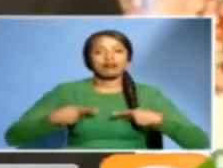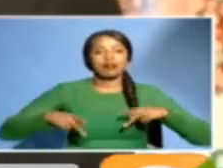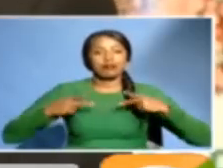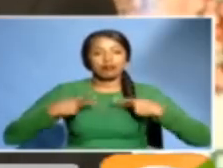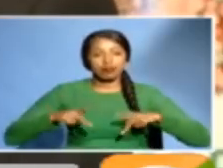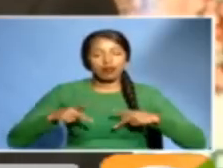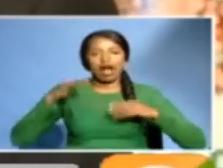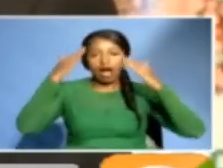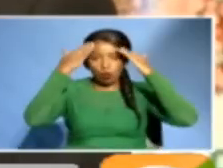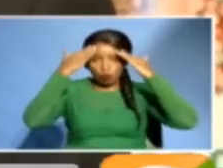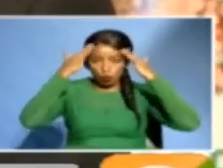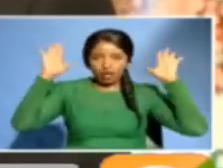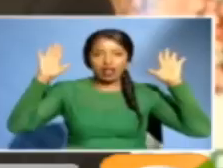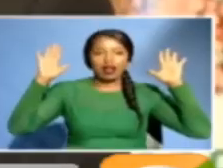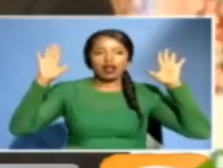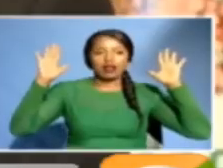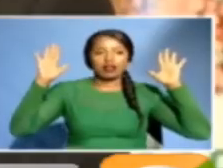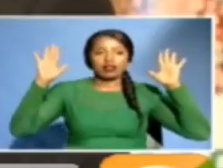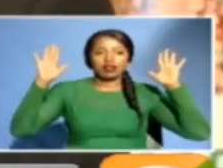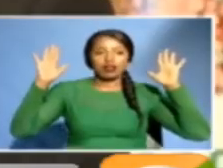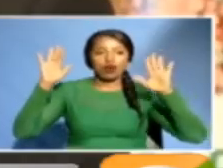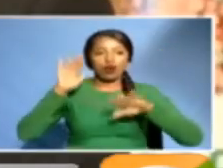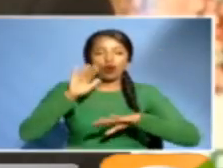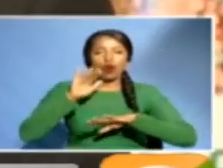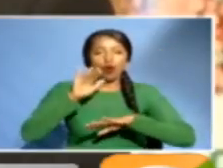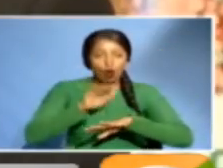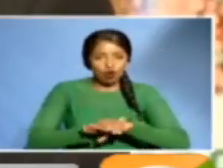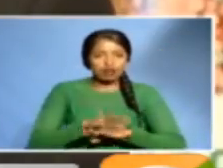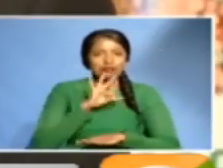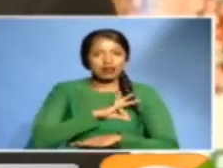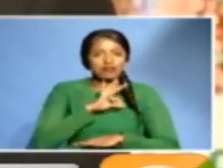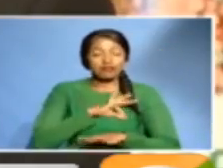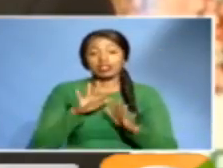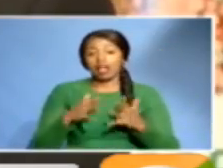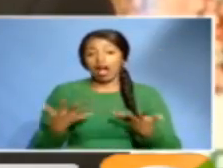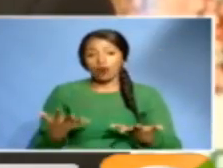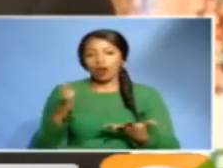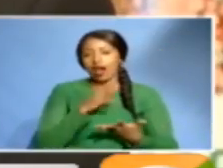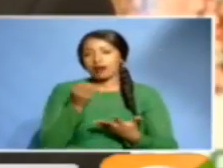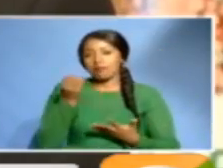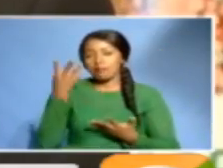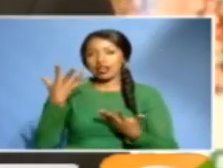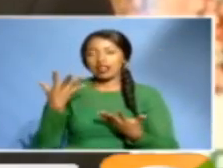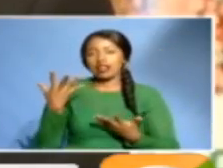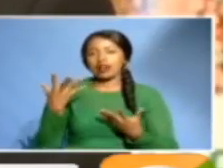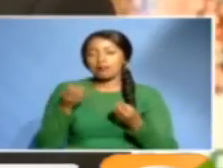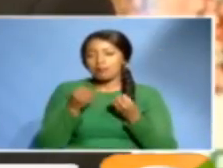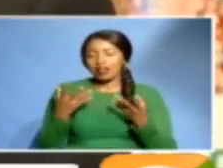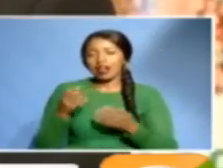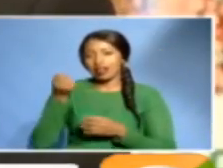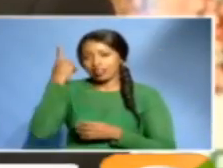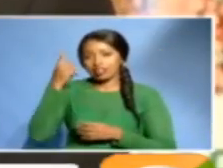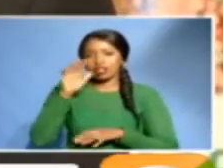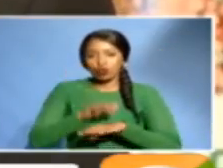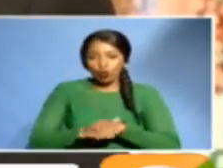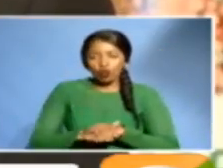are aware of timber investments and their returns. Most of them understand about real estate,